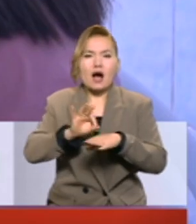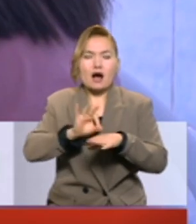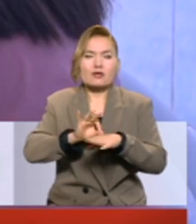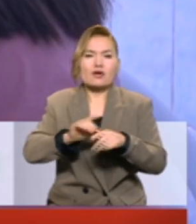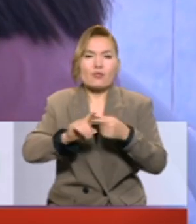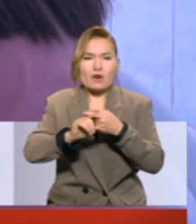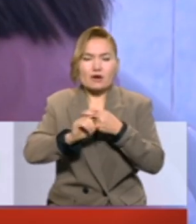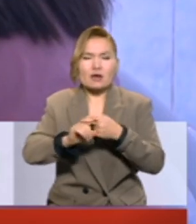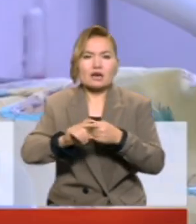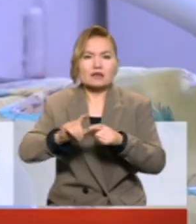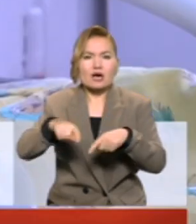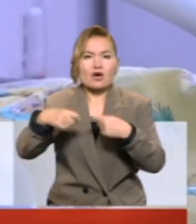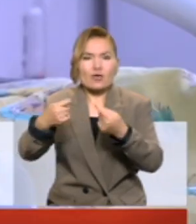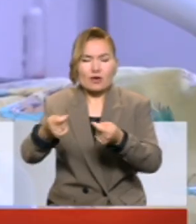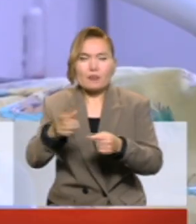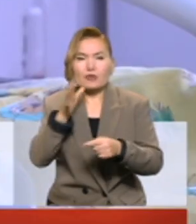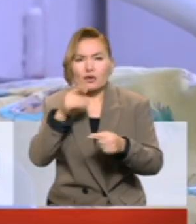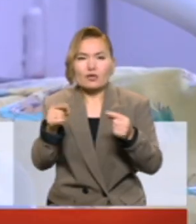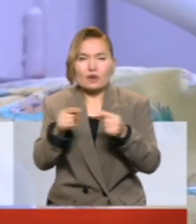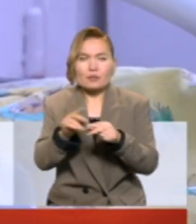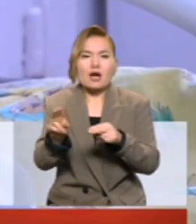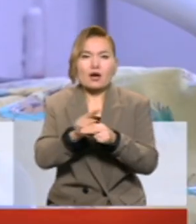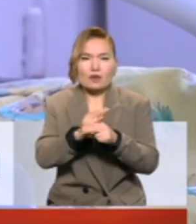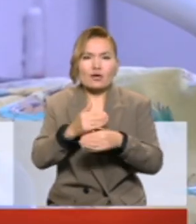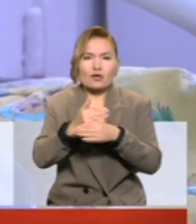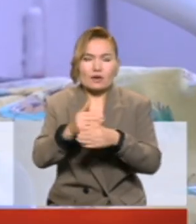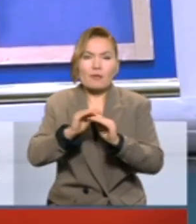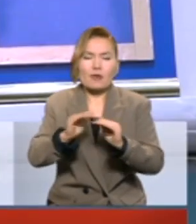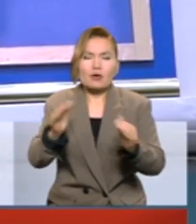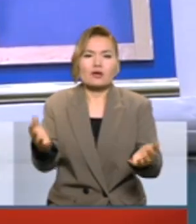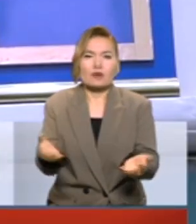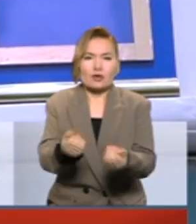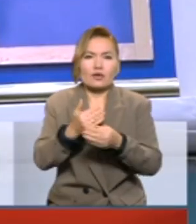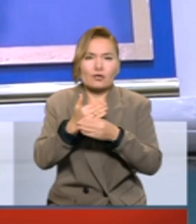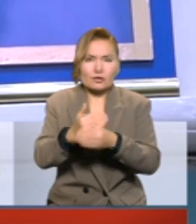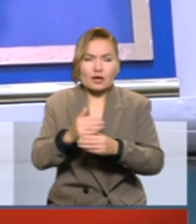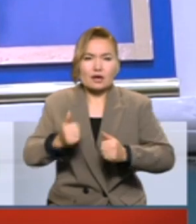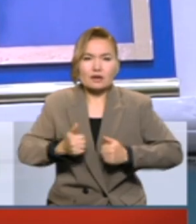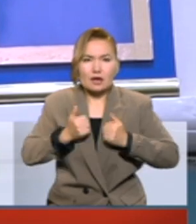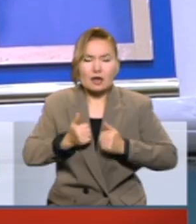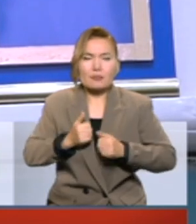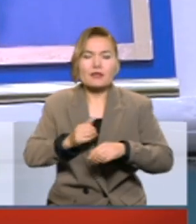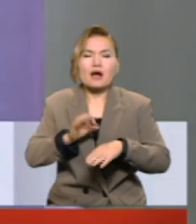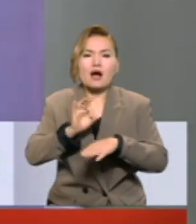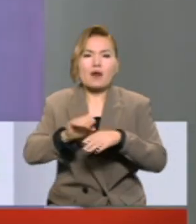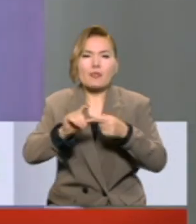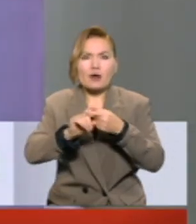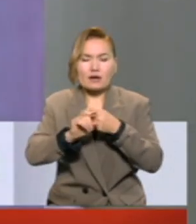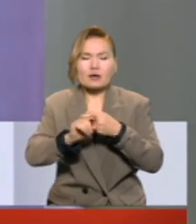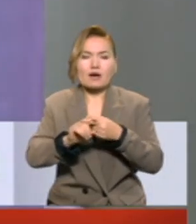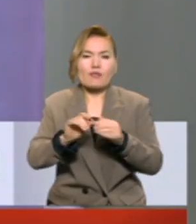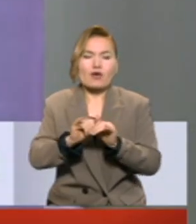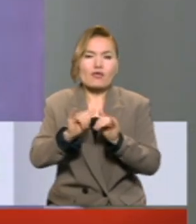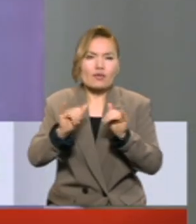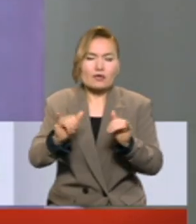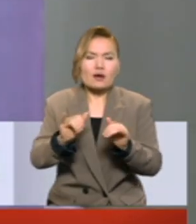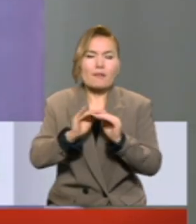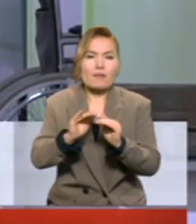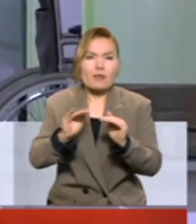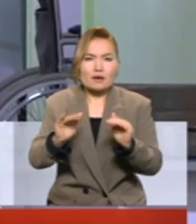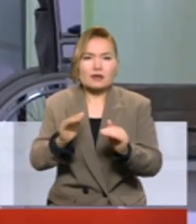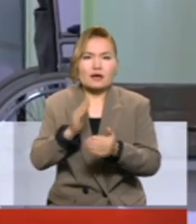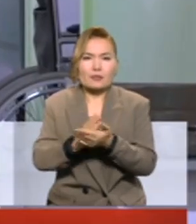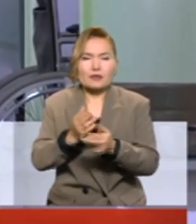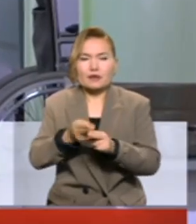түрі жұқпалы болғанмен уақытылы медициналық көмекке жүгінсе шипасы бар. Тек ауру асқындап кетсе емделуі қиын болады.